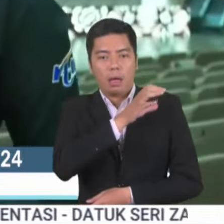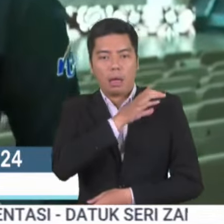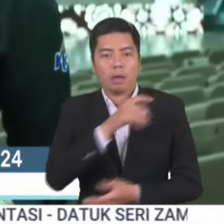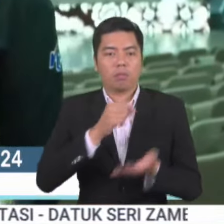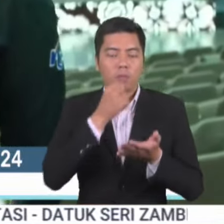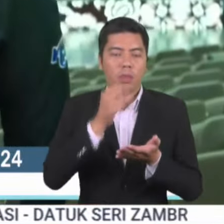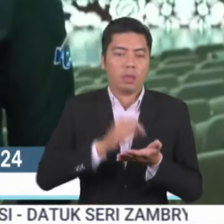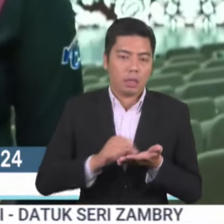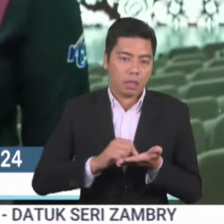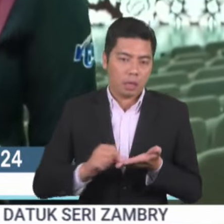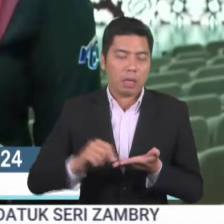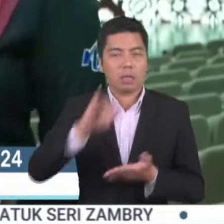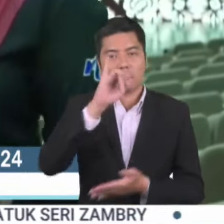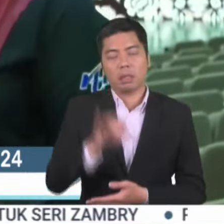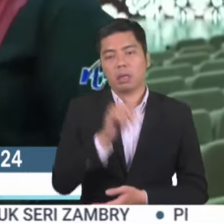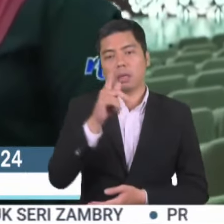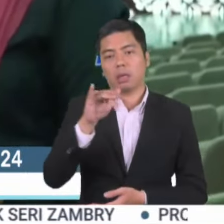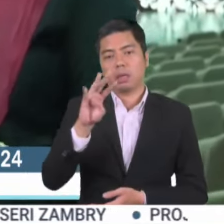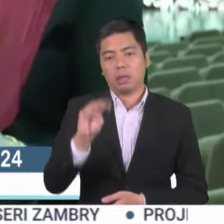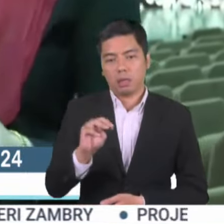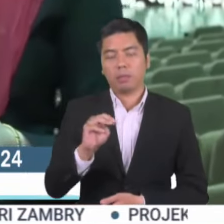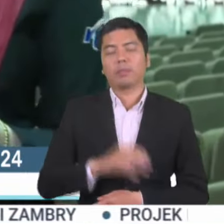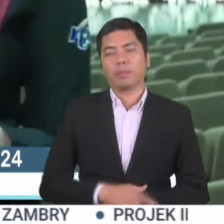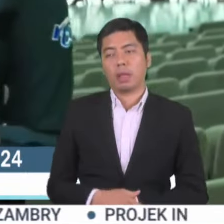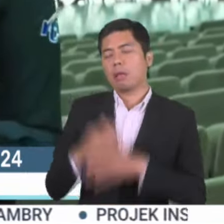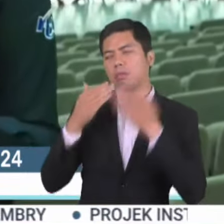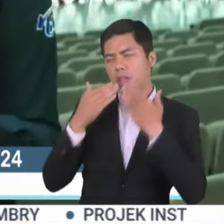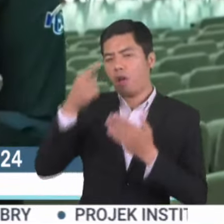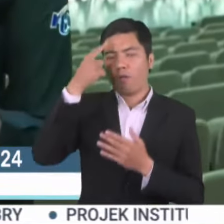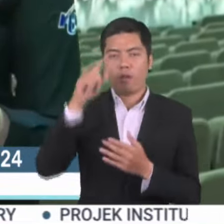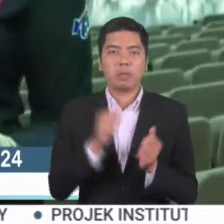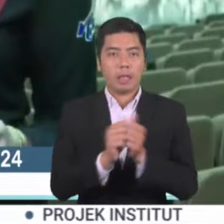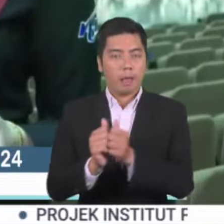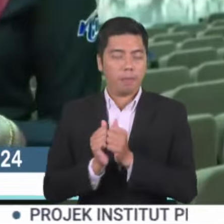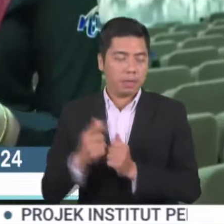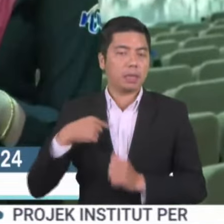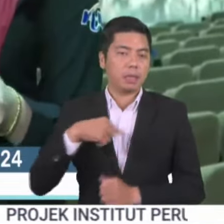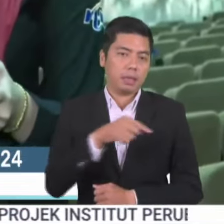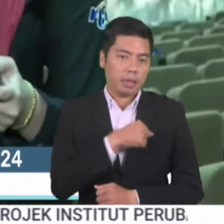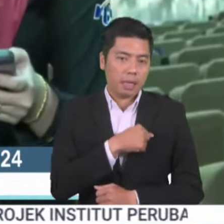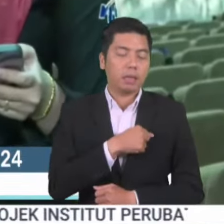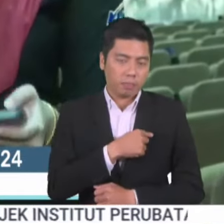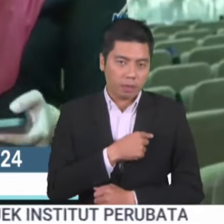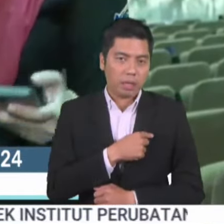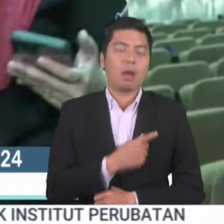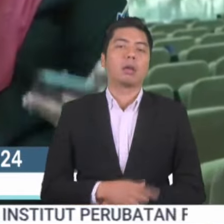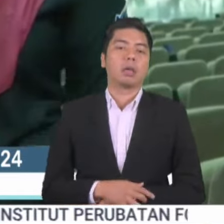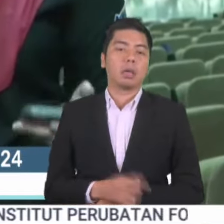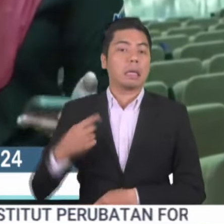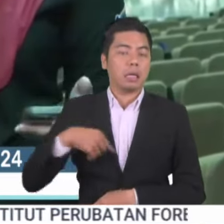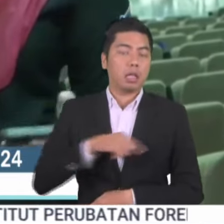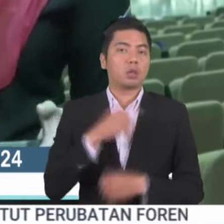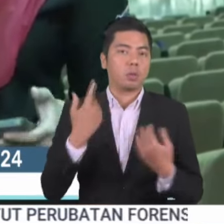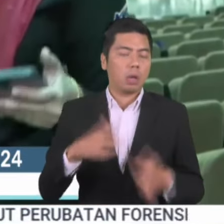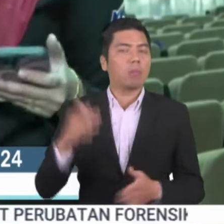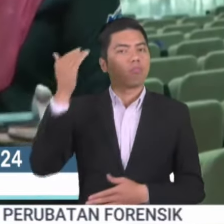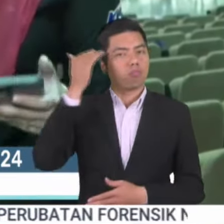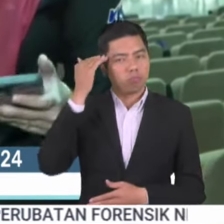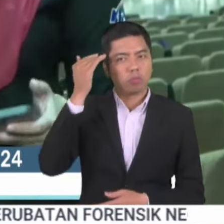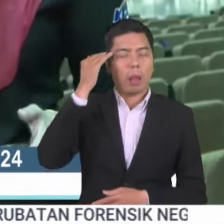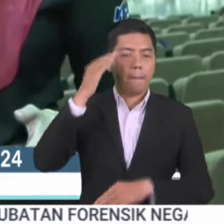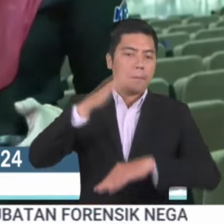Keurusjayaan dan Hubungan Luar JAKIM, Puan Intan Syarina. Terima kasih Puan kerana sudi meluangkan sedikit masa bersama kami. Baik Puan, kita pun sudah sedia maklum